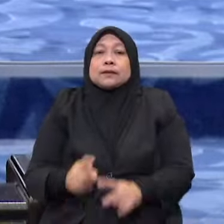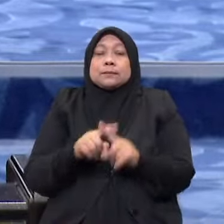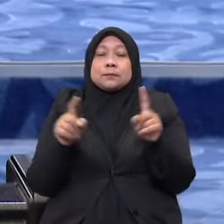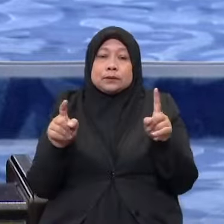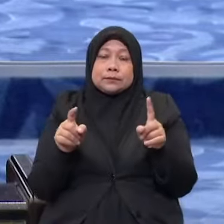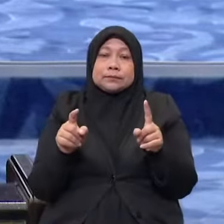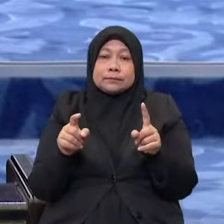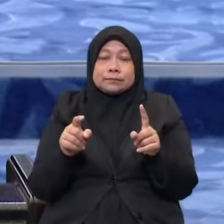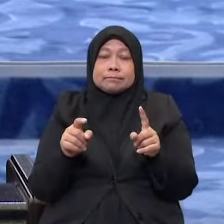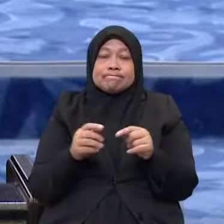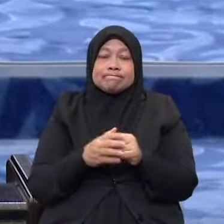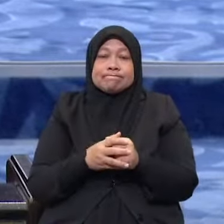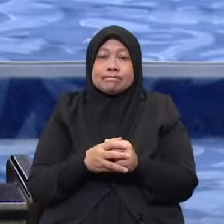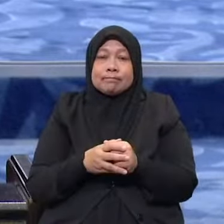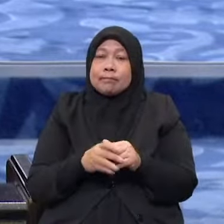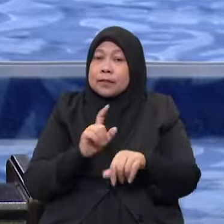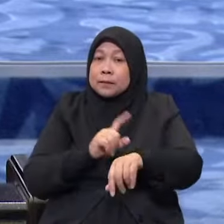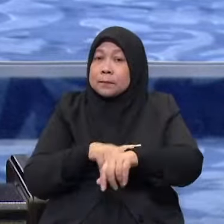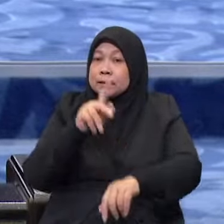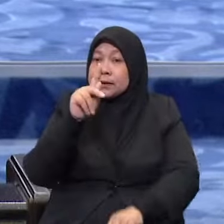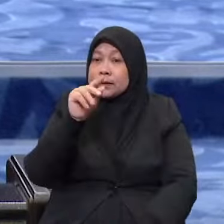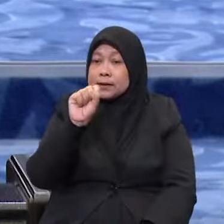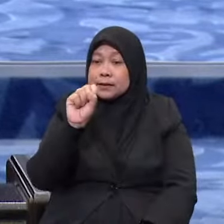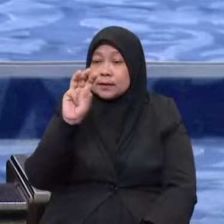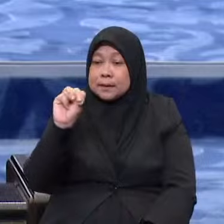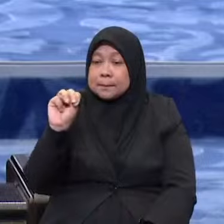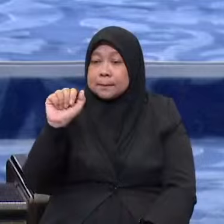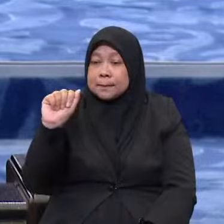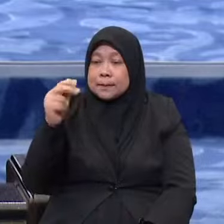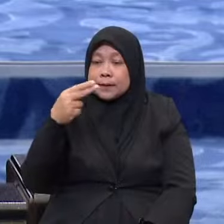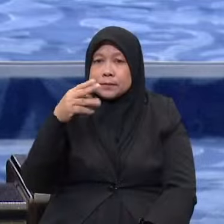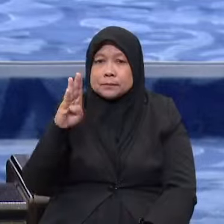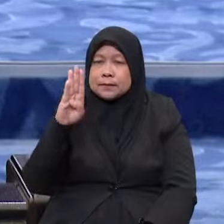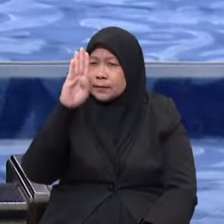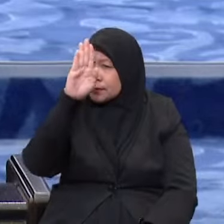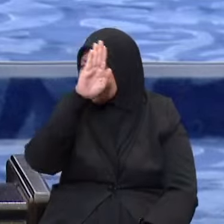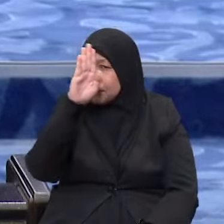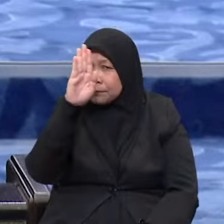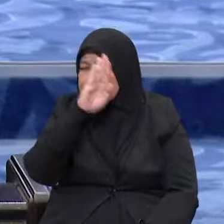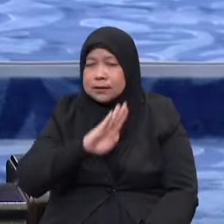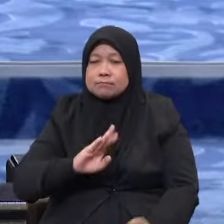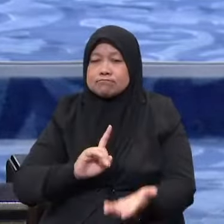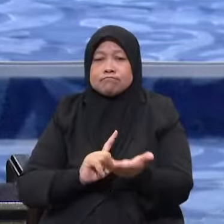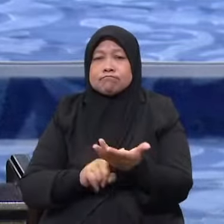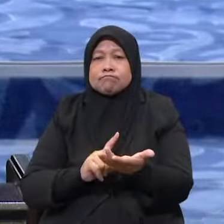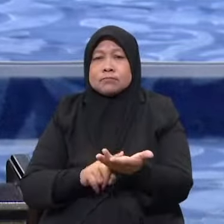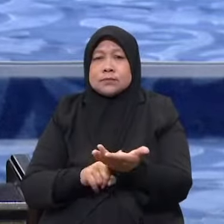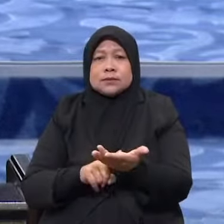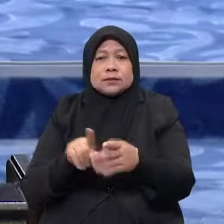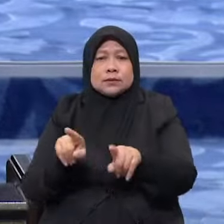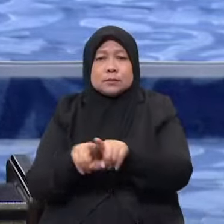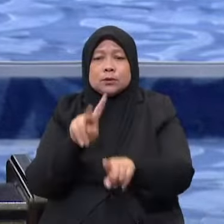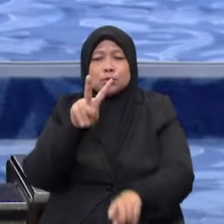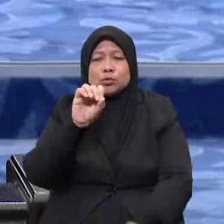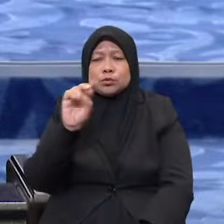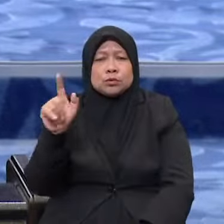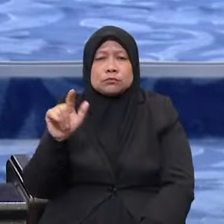Tetapi dalam kes MAHB tidak pernah ada rundingan. Tidak seperti mana